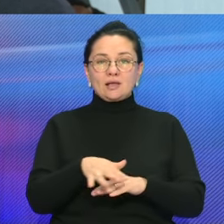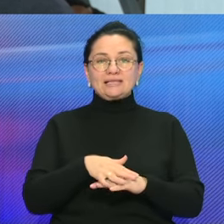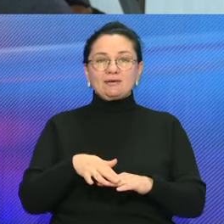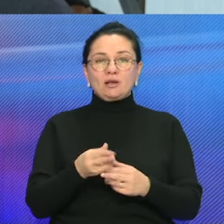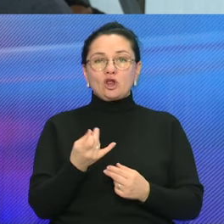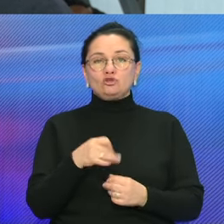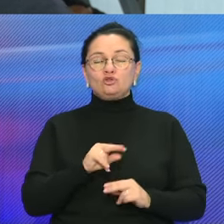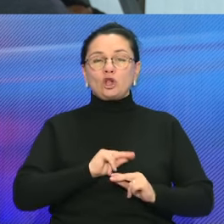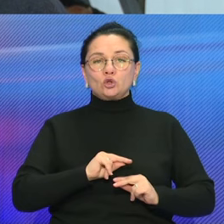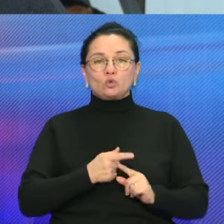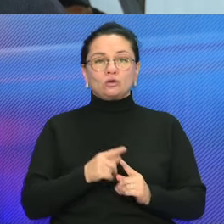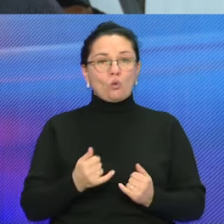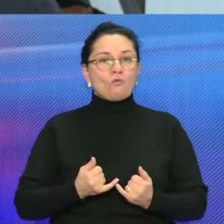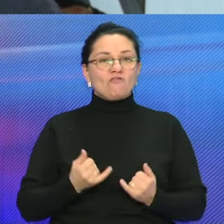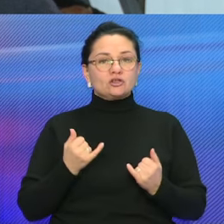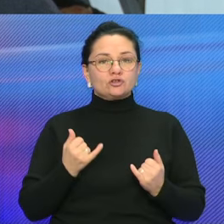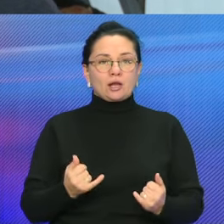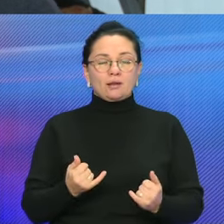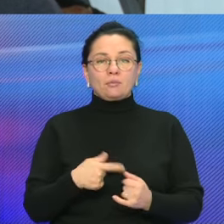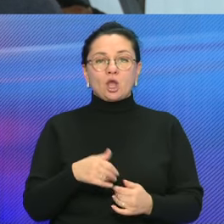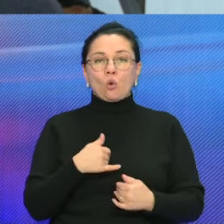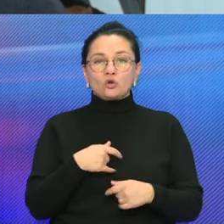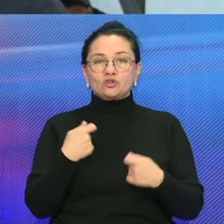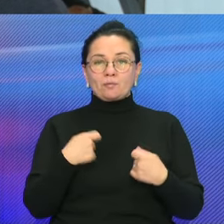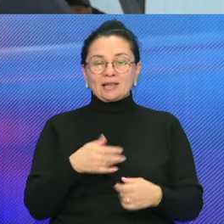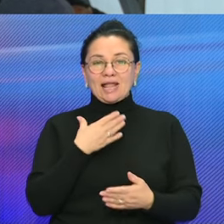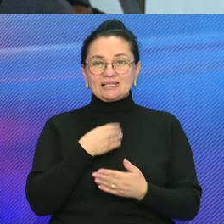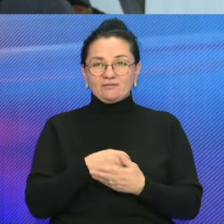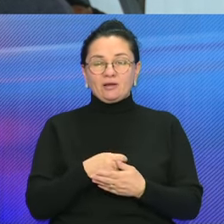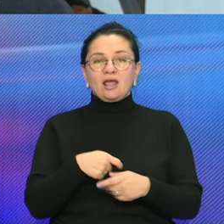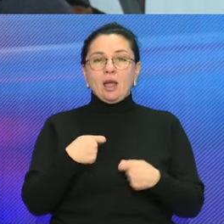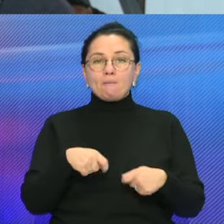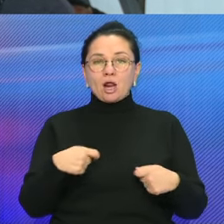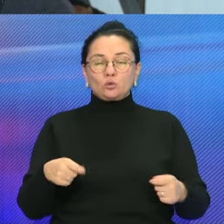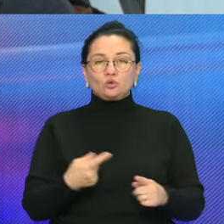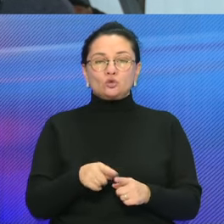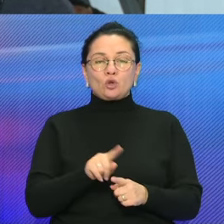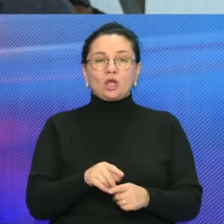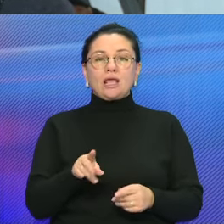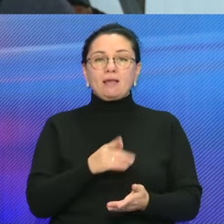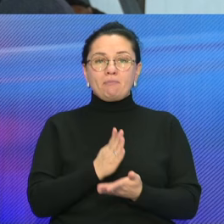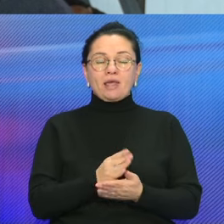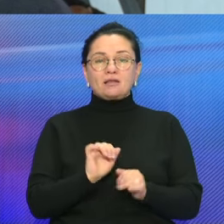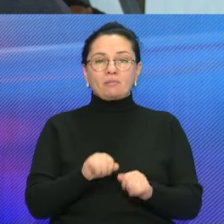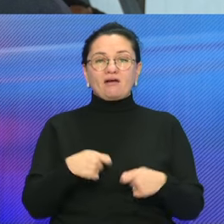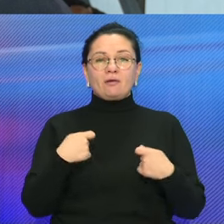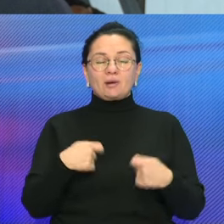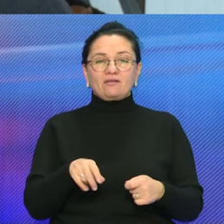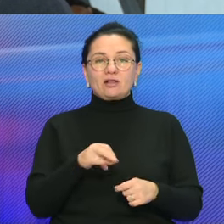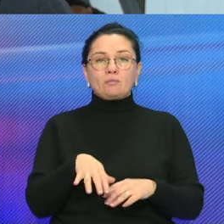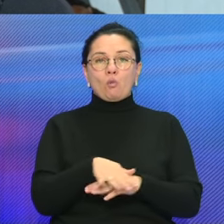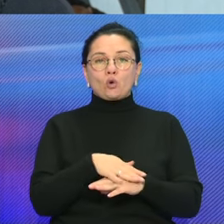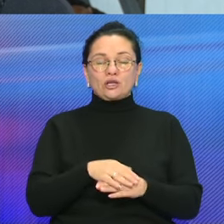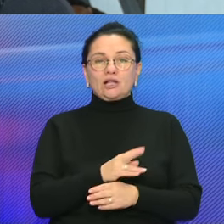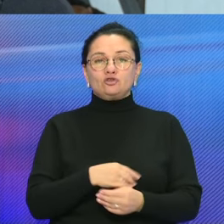труд, безусловно, уважаем, хочет продать свою продукцию, он имеет право продавать ее по рыночной стоимости